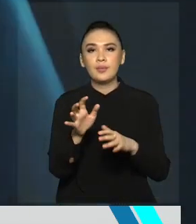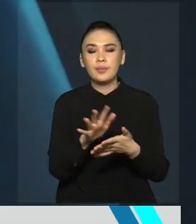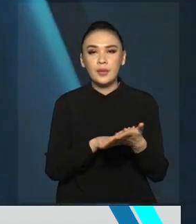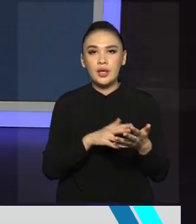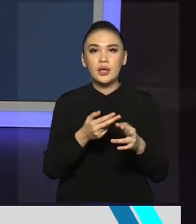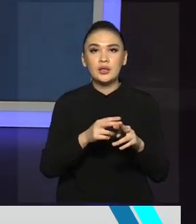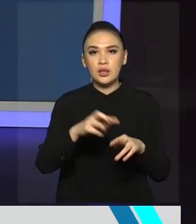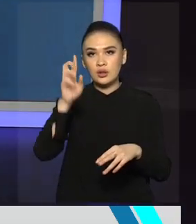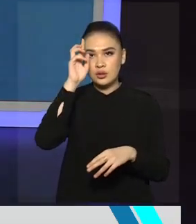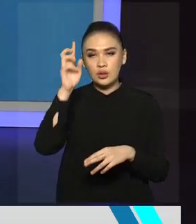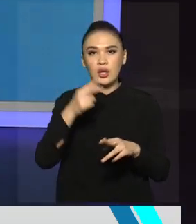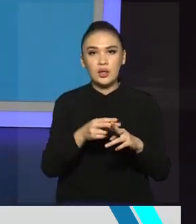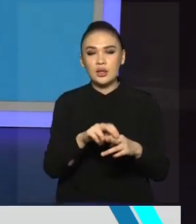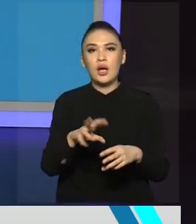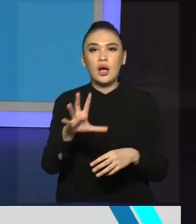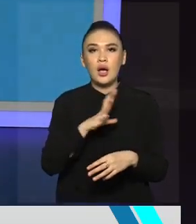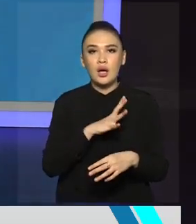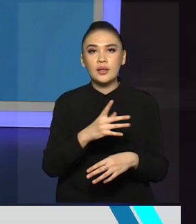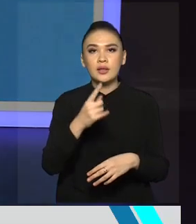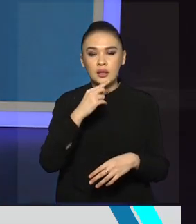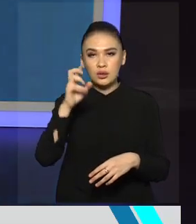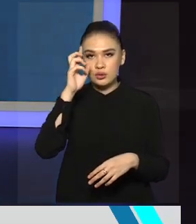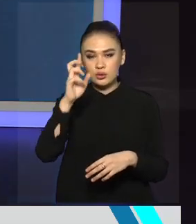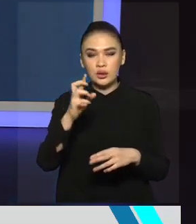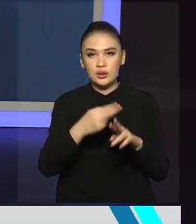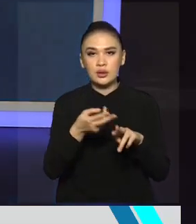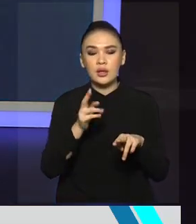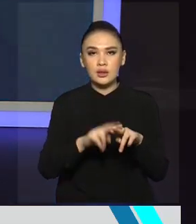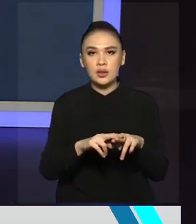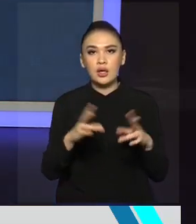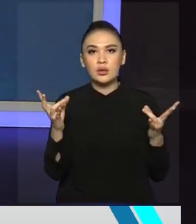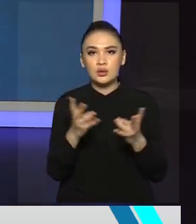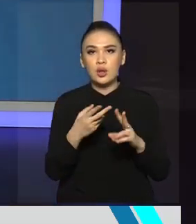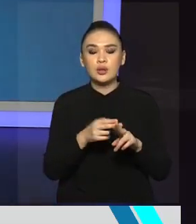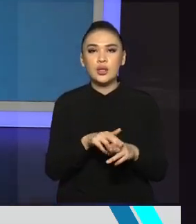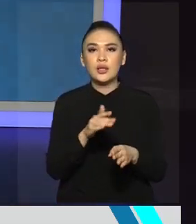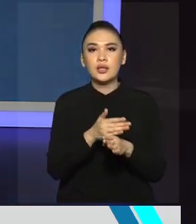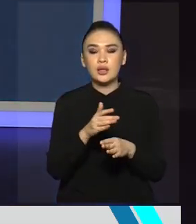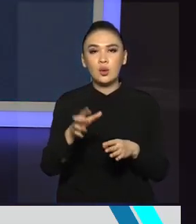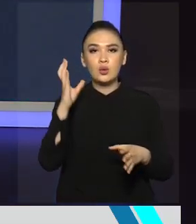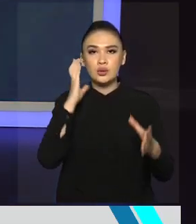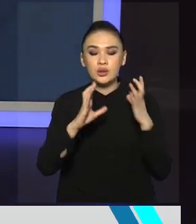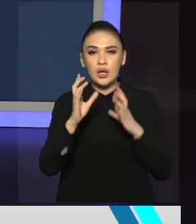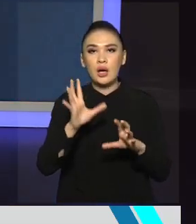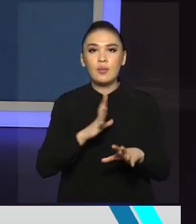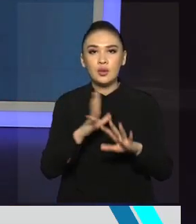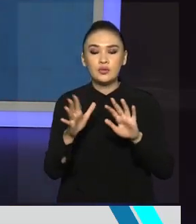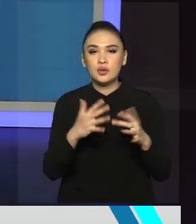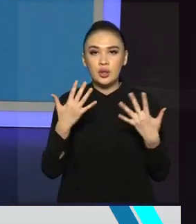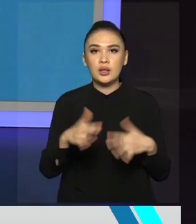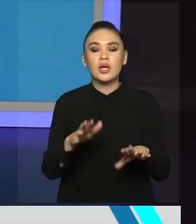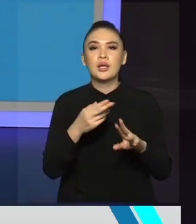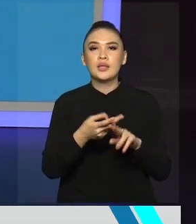мемлекеттік үлгідегі сертификат алады. Мемлекеттік тілді білетін, ол талап жоқ қазір. Оның кейін университетке барғанда бітіргеннен кейін тағы да сертификат